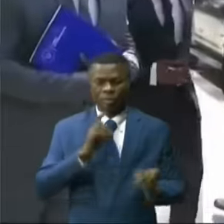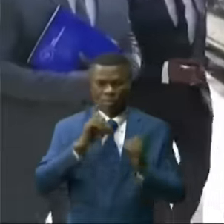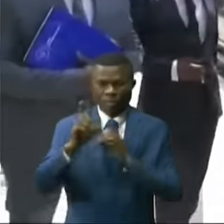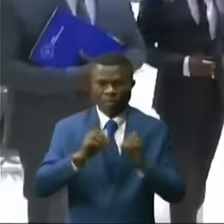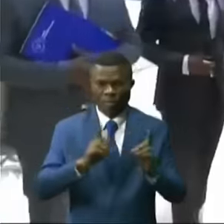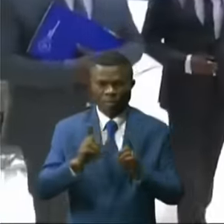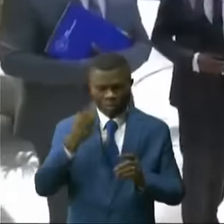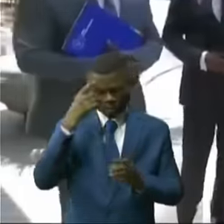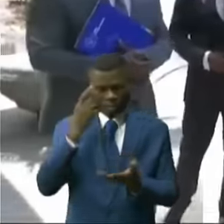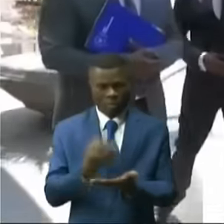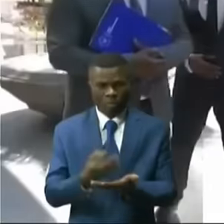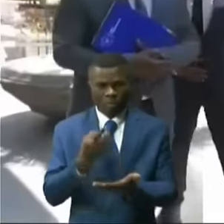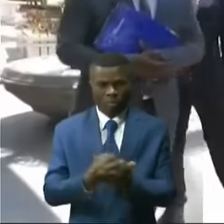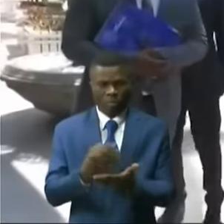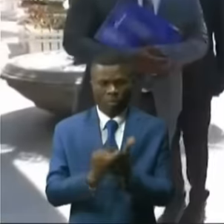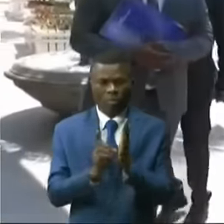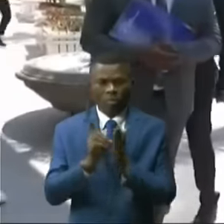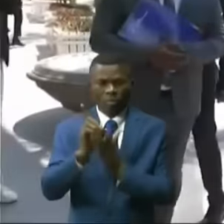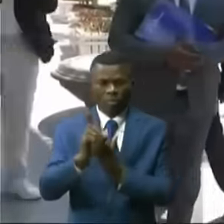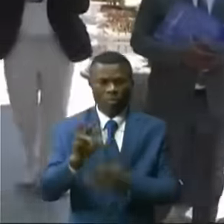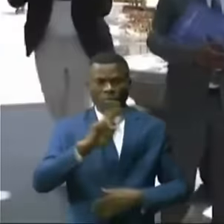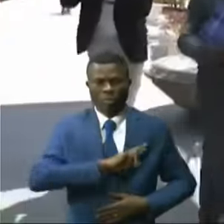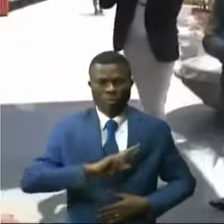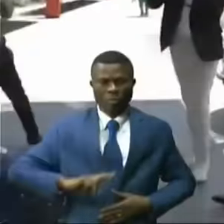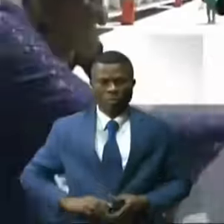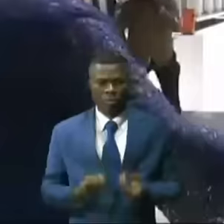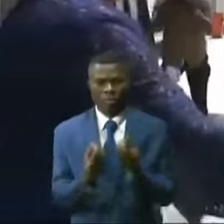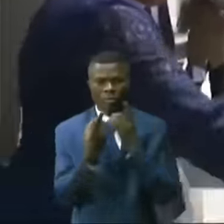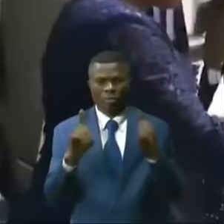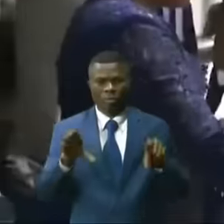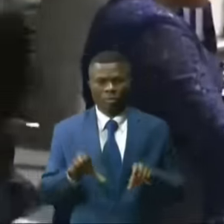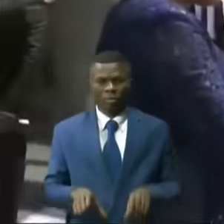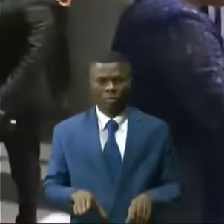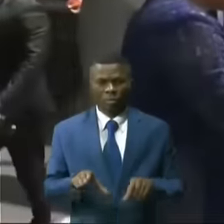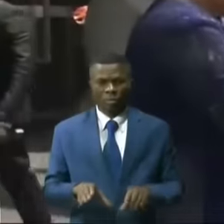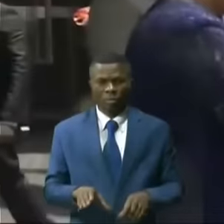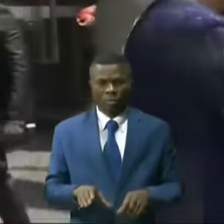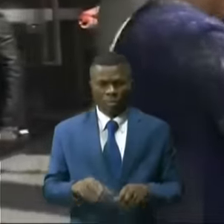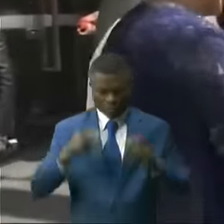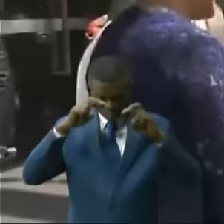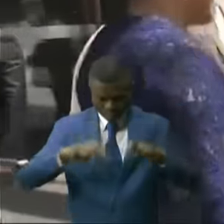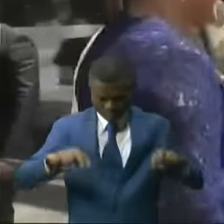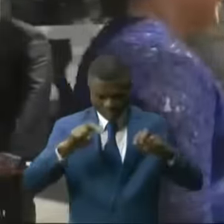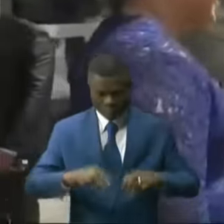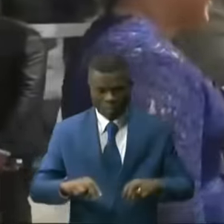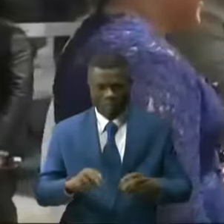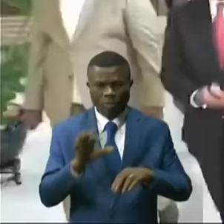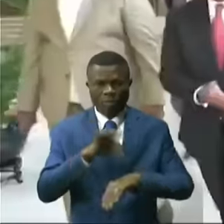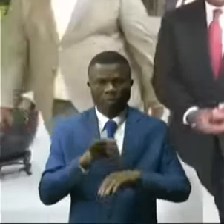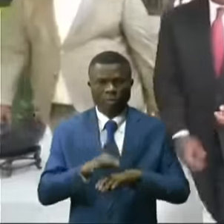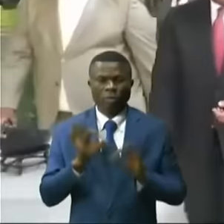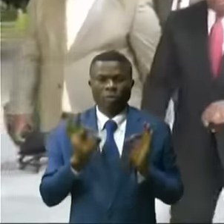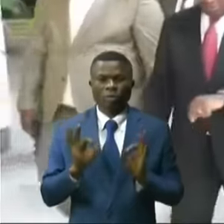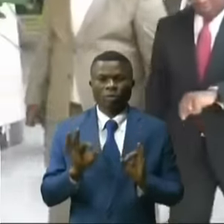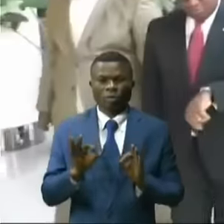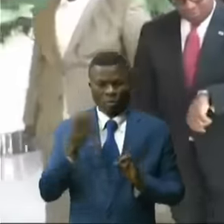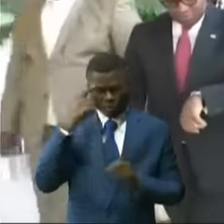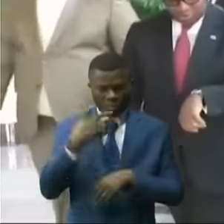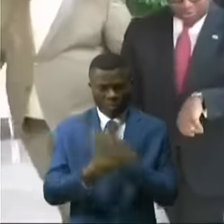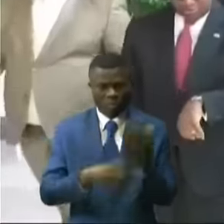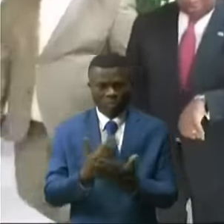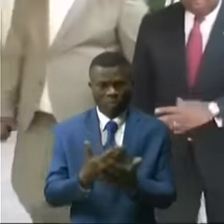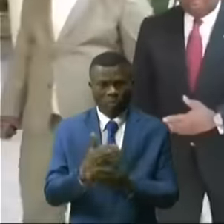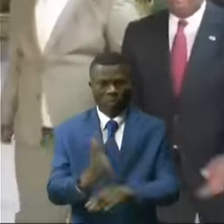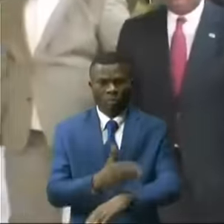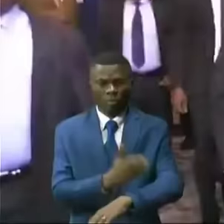sur les financement du développement la République démocratique du Congo à la recherche de nouvelles opportunités pour accélérer